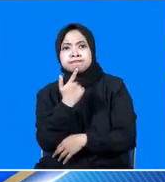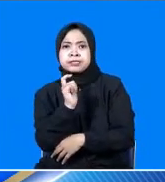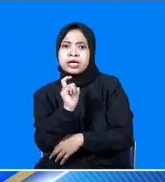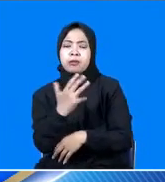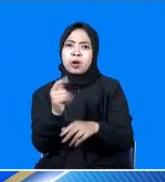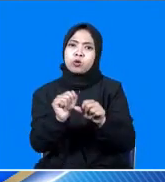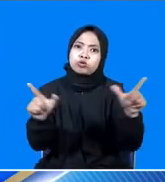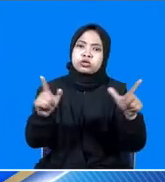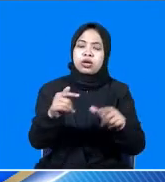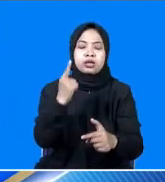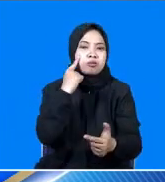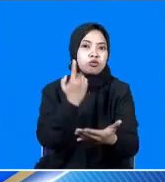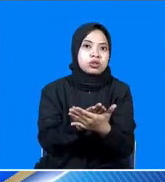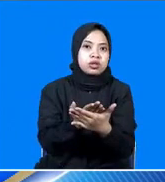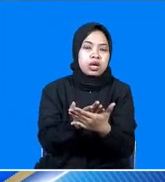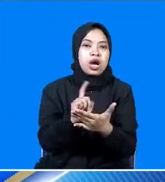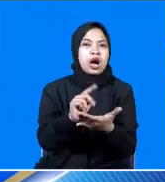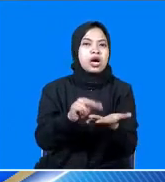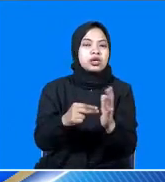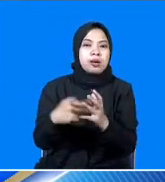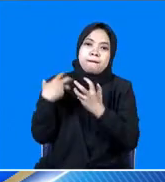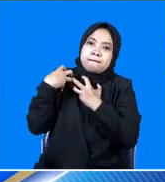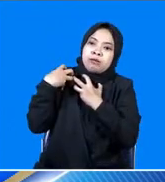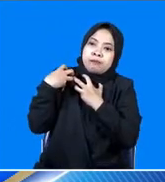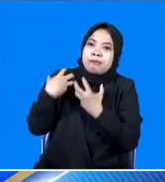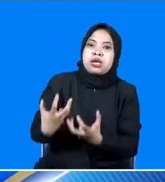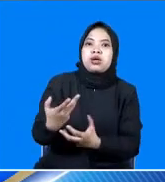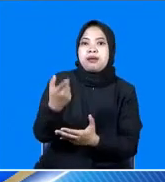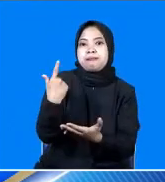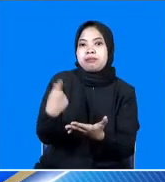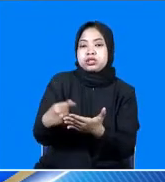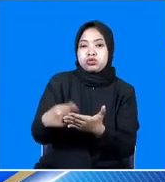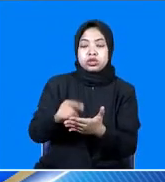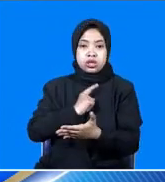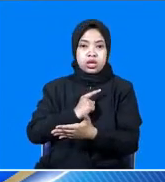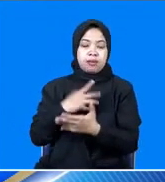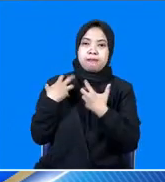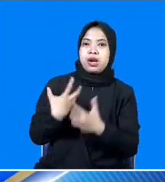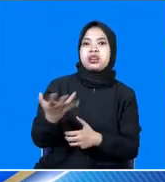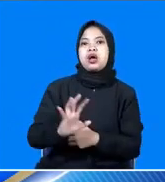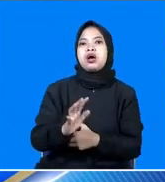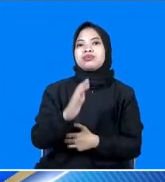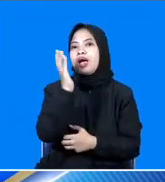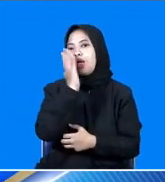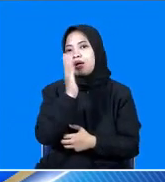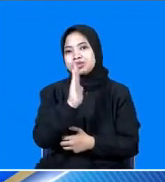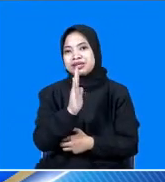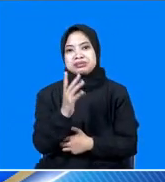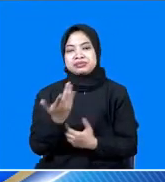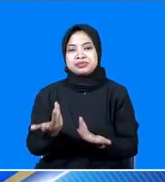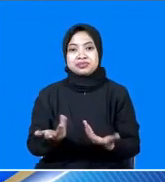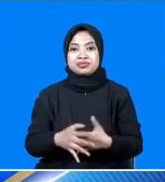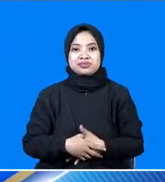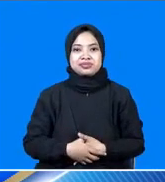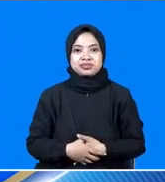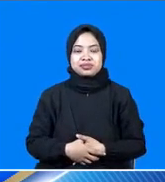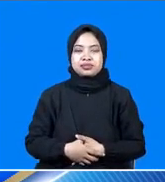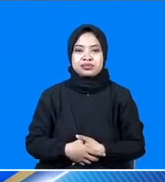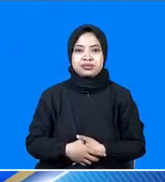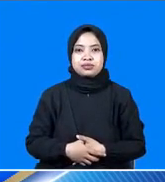hasil lulusan saya yang tidak akan membebankan mahasiswa saya tanpa alasan tanpa